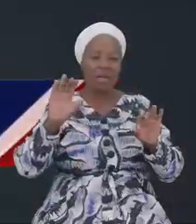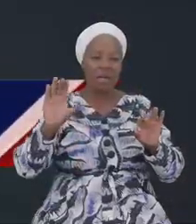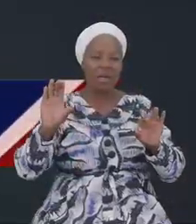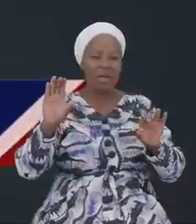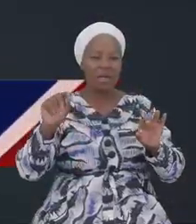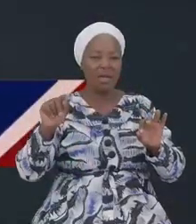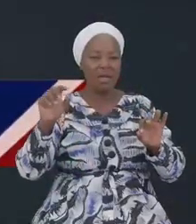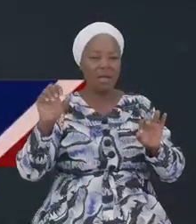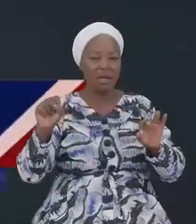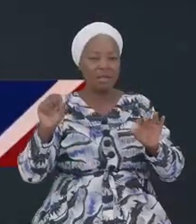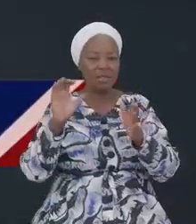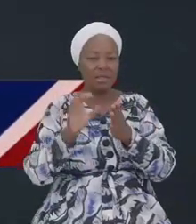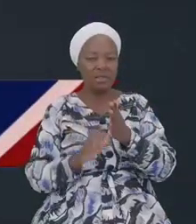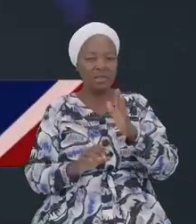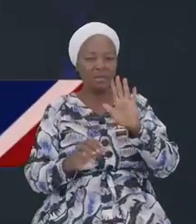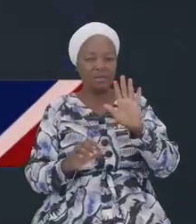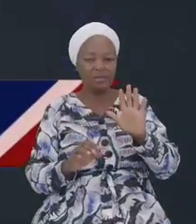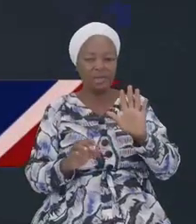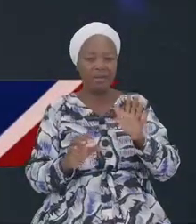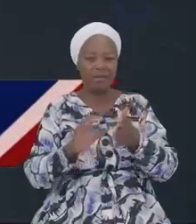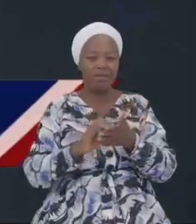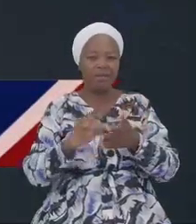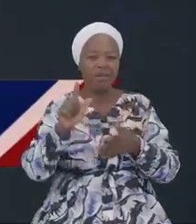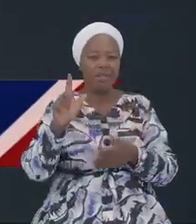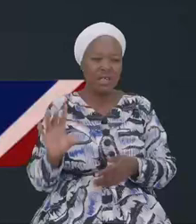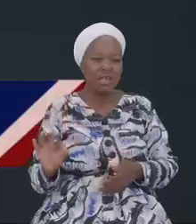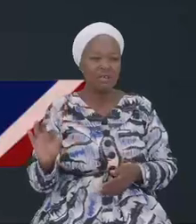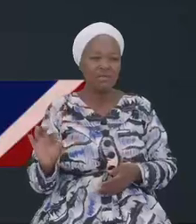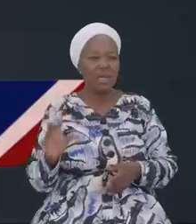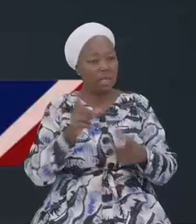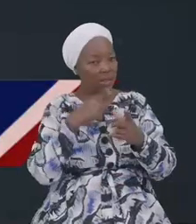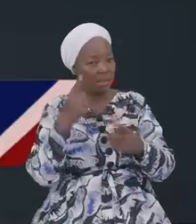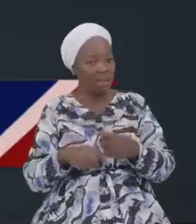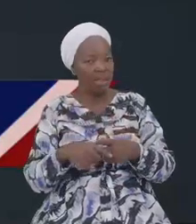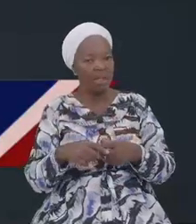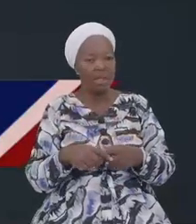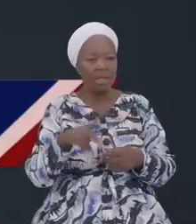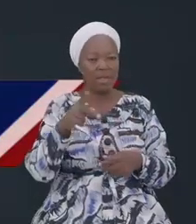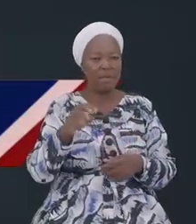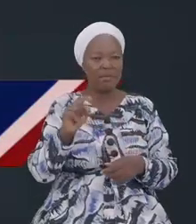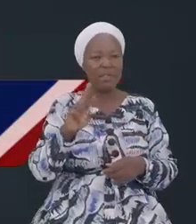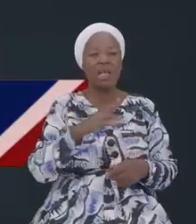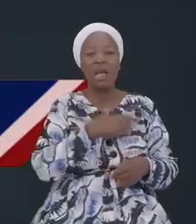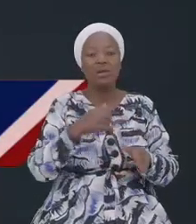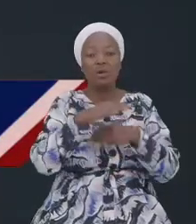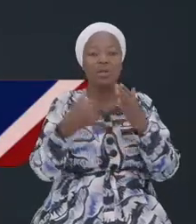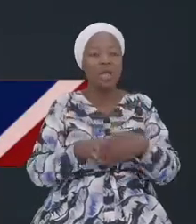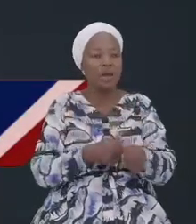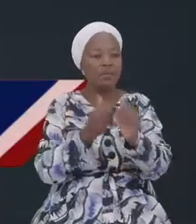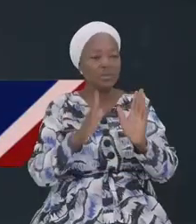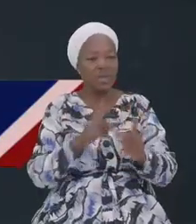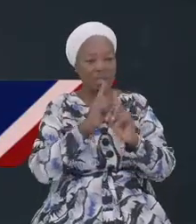chapitre 5, verset 29. Pierre et les autres